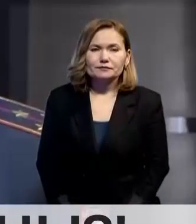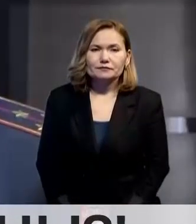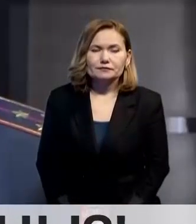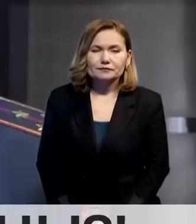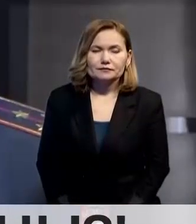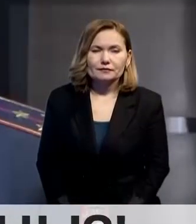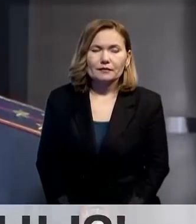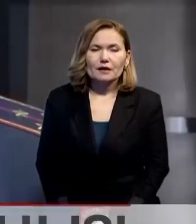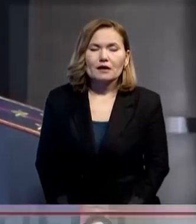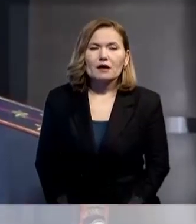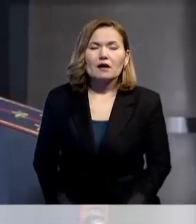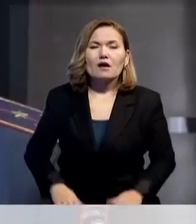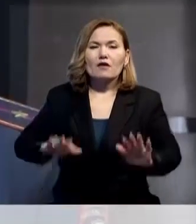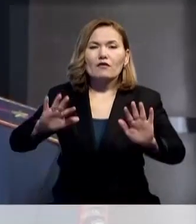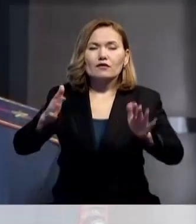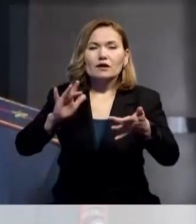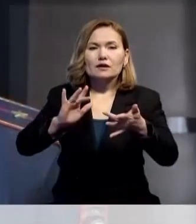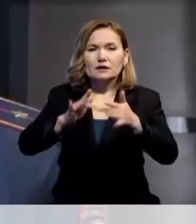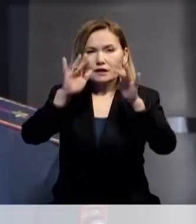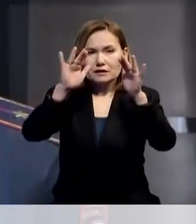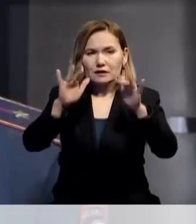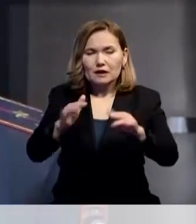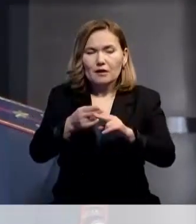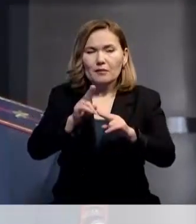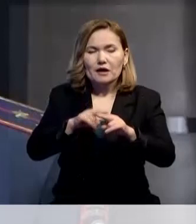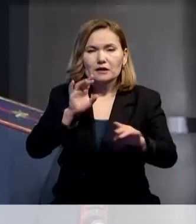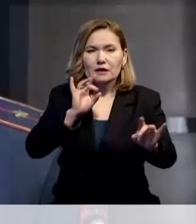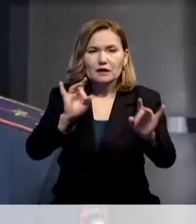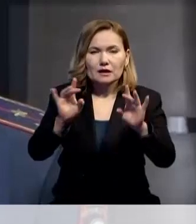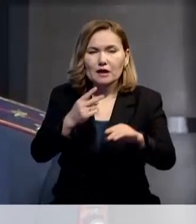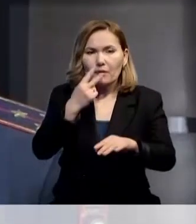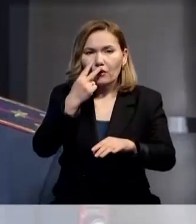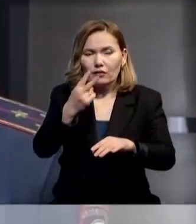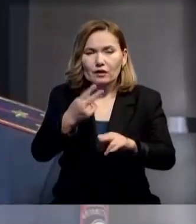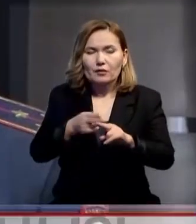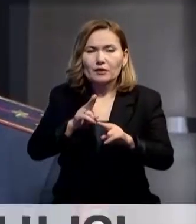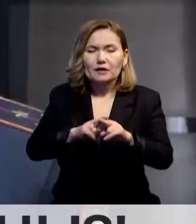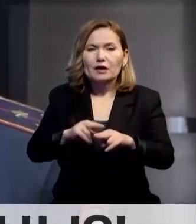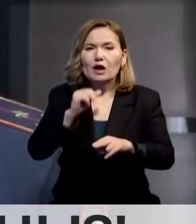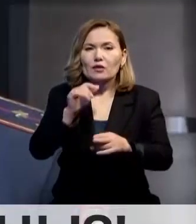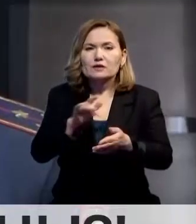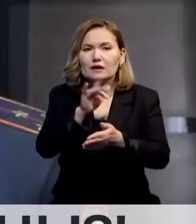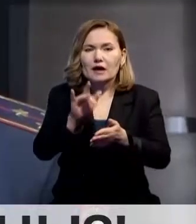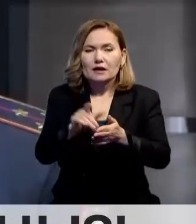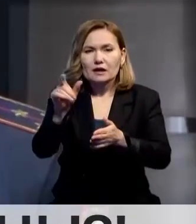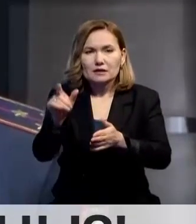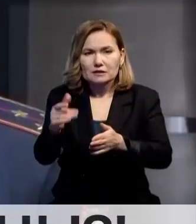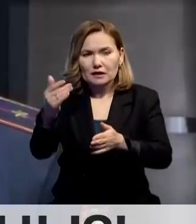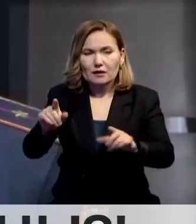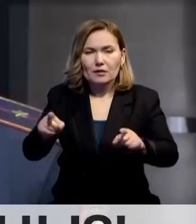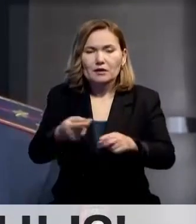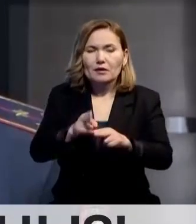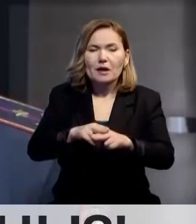Аталған күмәнді хабарландыру бірден назарға алған полицейлер күдіктіні жеке басын анықтады. Ол Қостанай облысының тұрғыны болып шықты.